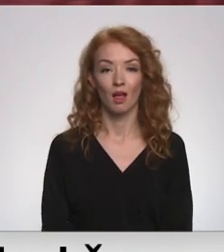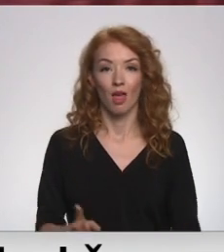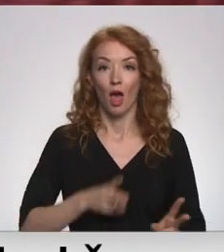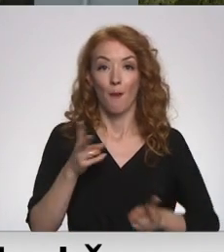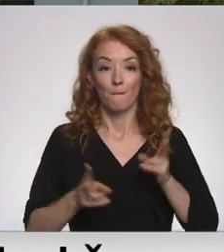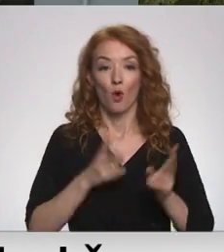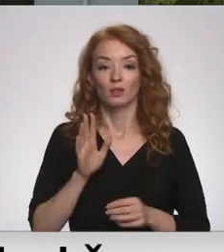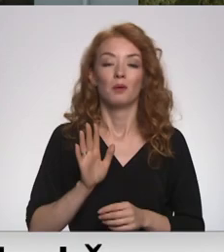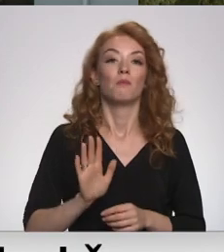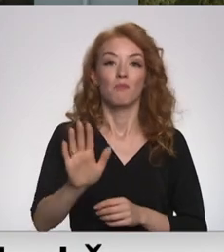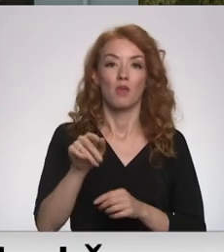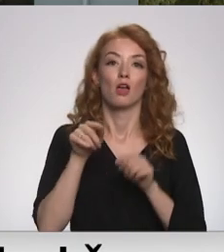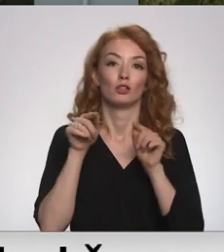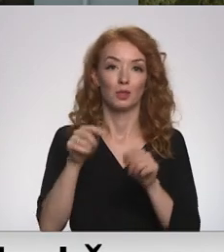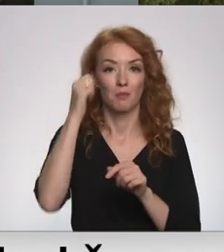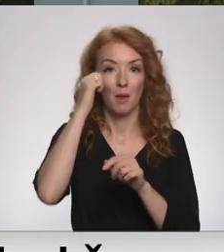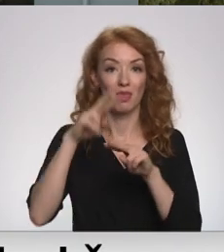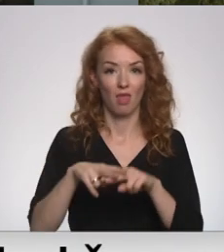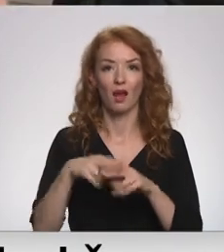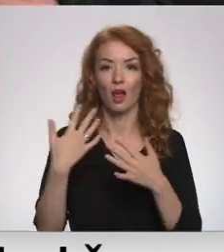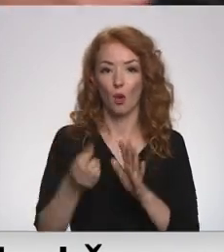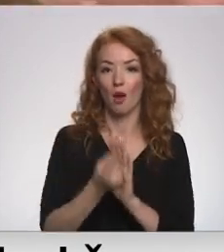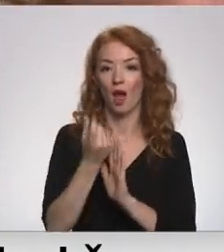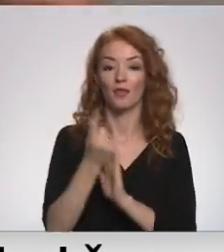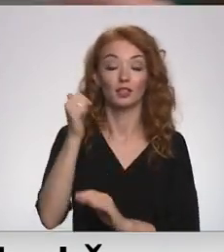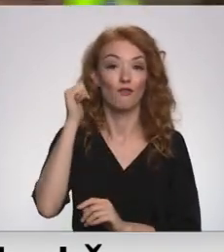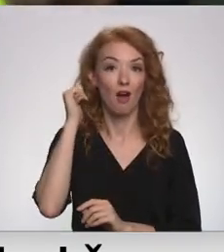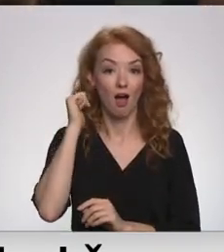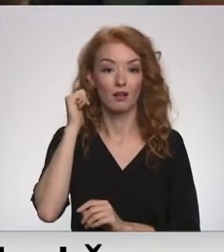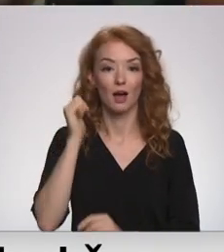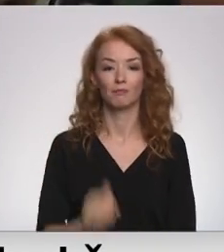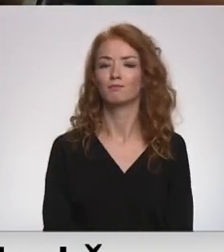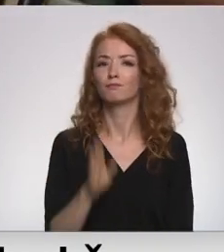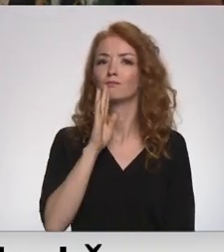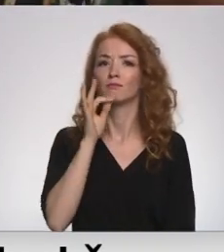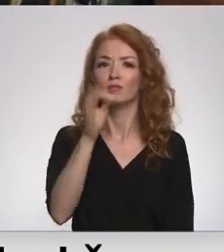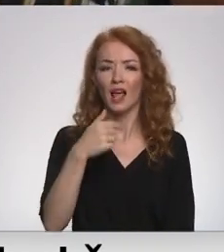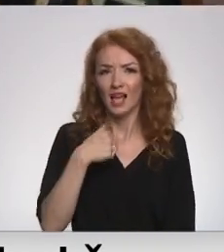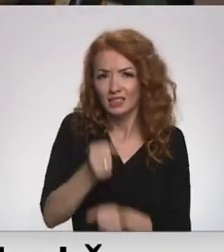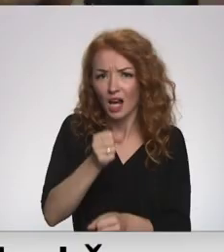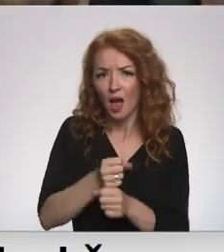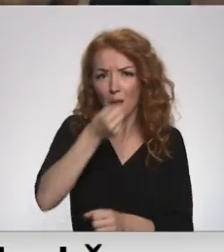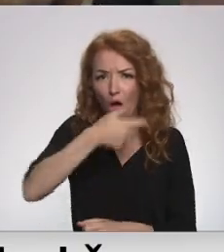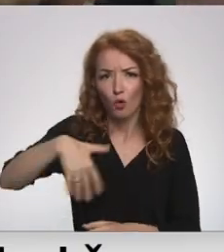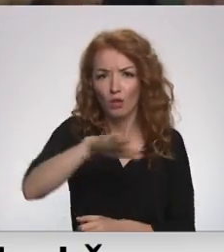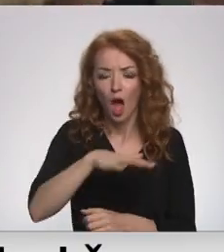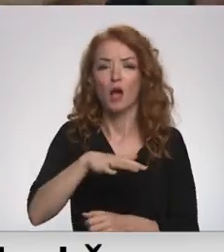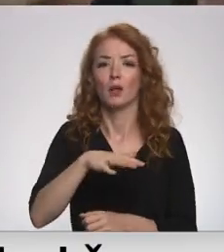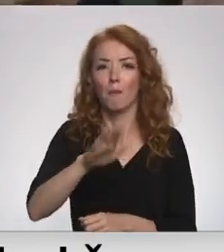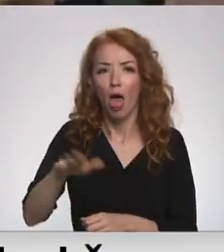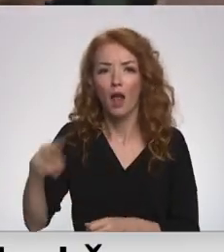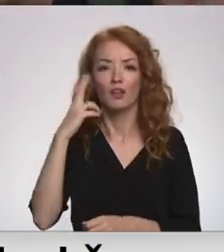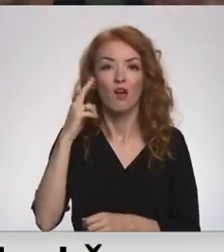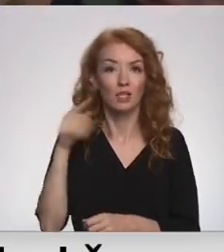Emocijas pie nojaucamā pieminekļa virmoja jau vakar. Es strādāju bērnudārzā, kur man nāca bērni, un viņi vecāki cēla